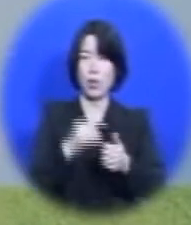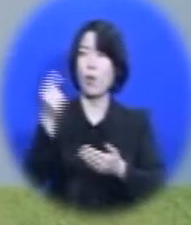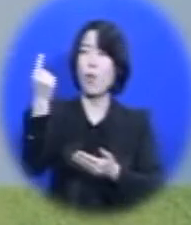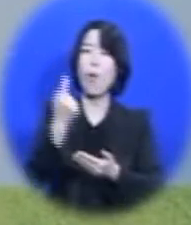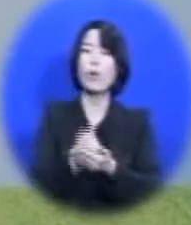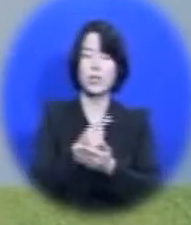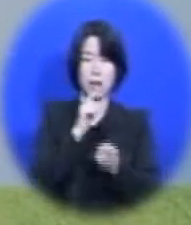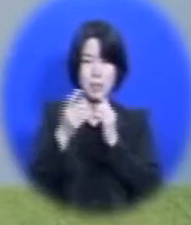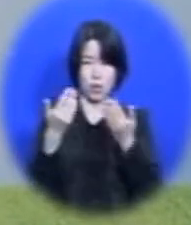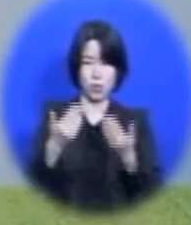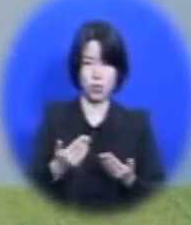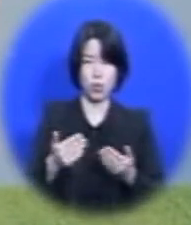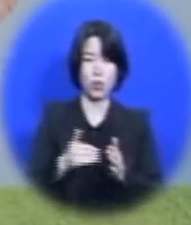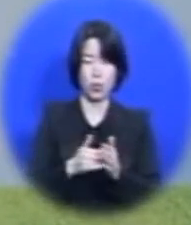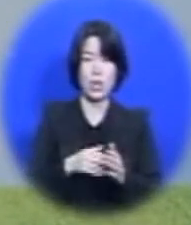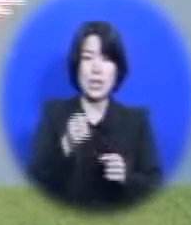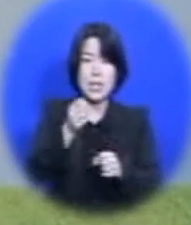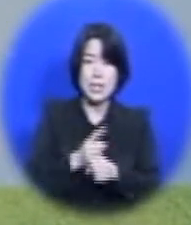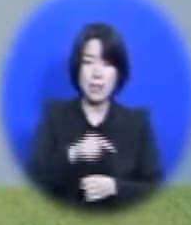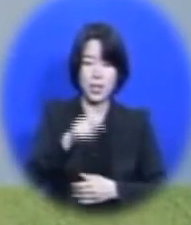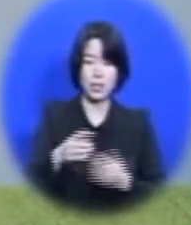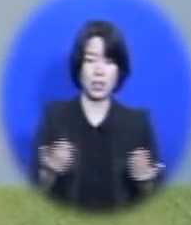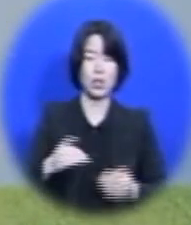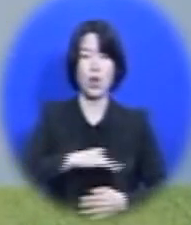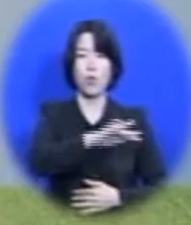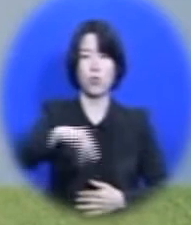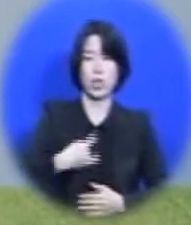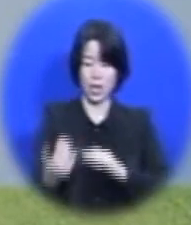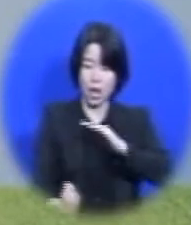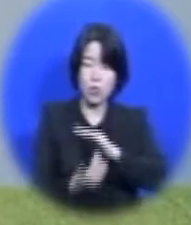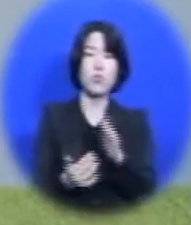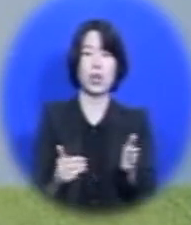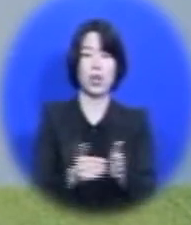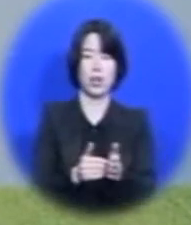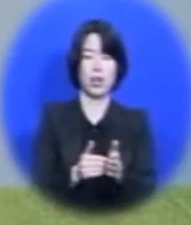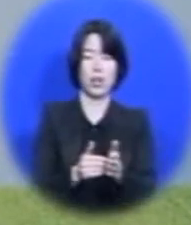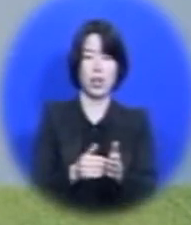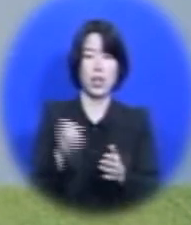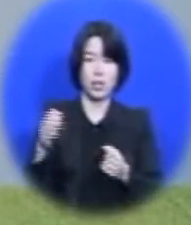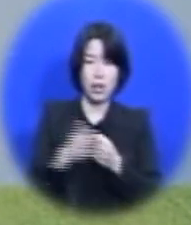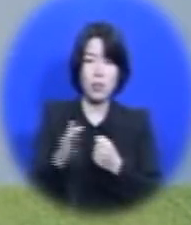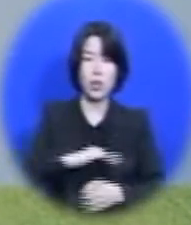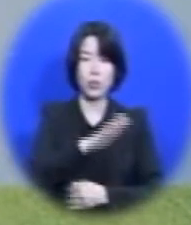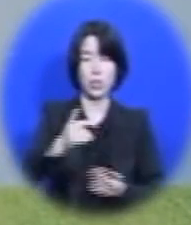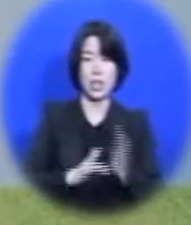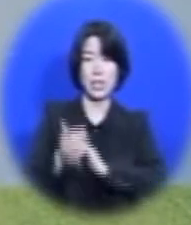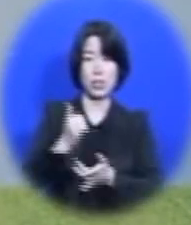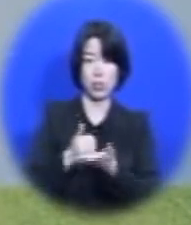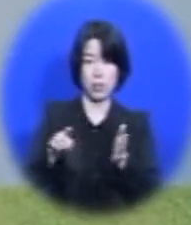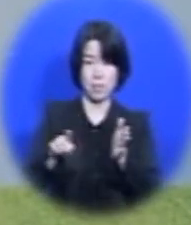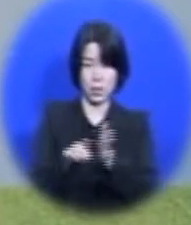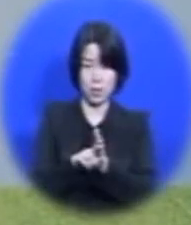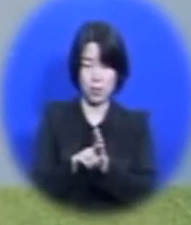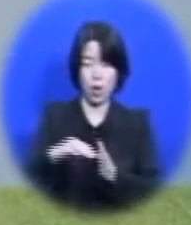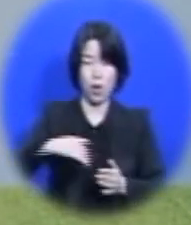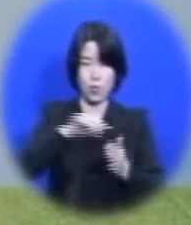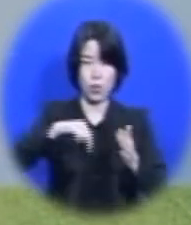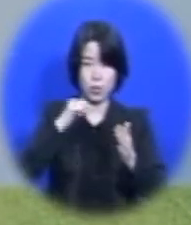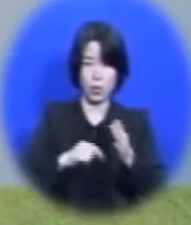오신다고 하셨고 이미 우리에게 그 일이 이루어졌습니다. 그래서 우리가 예수님을 믿으면 우리 안에